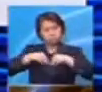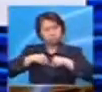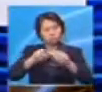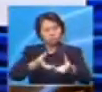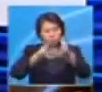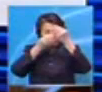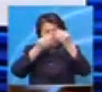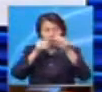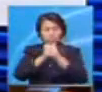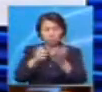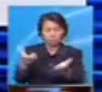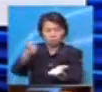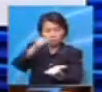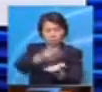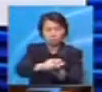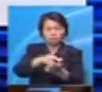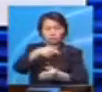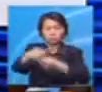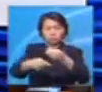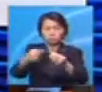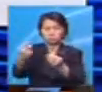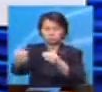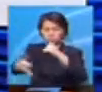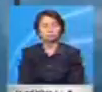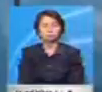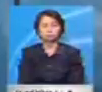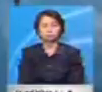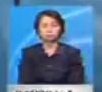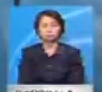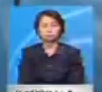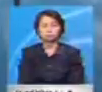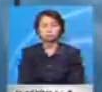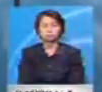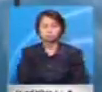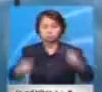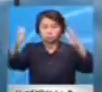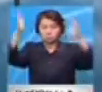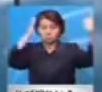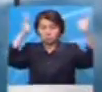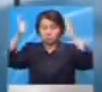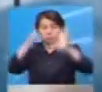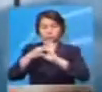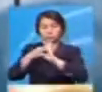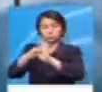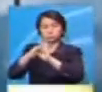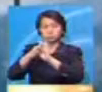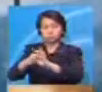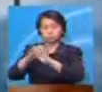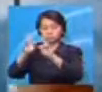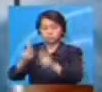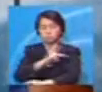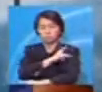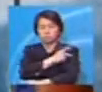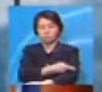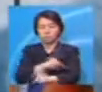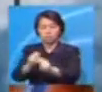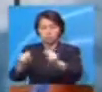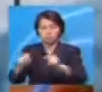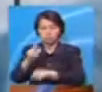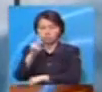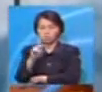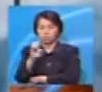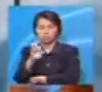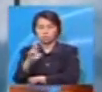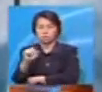maklumat dan laporan berkaitan kemasukan mereka Malaysia bekerjasama rapat dengan pihak berkuasa tempatan di Kerala